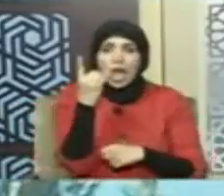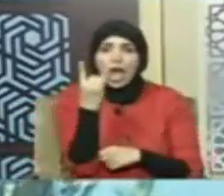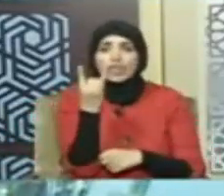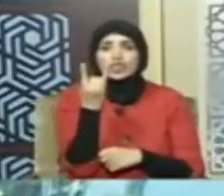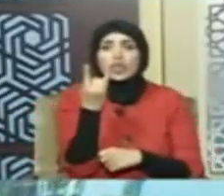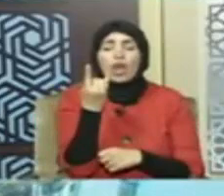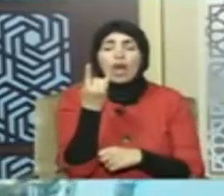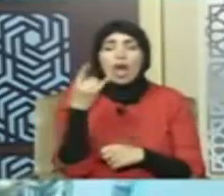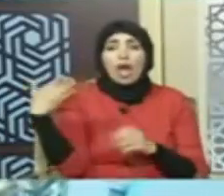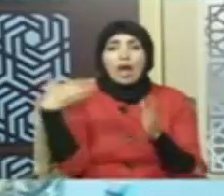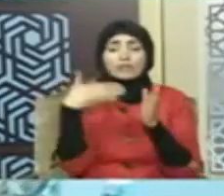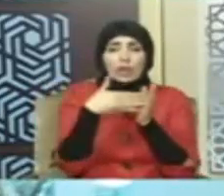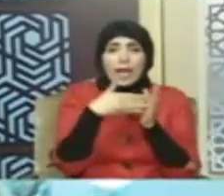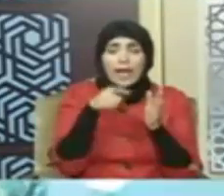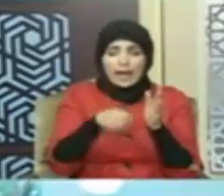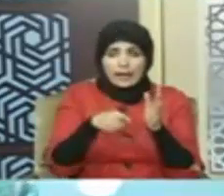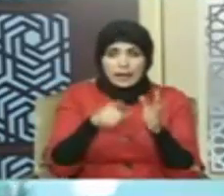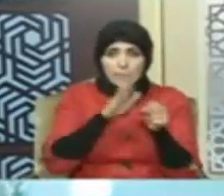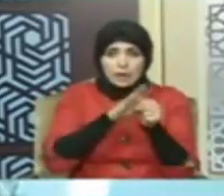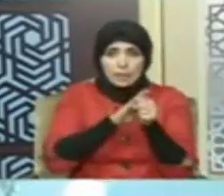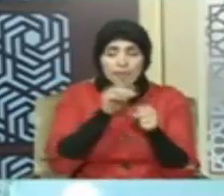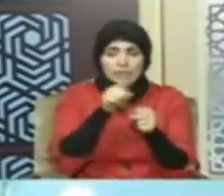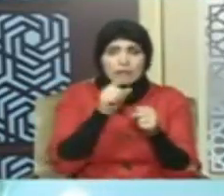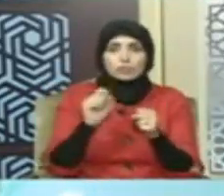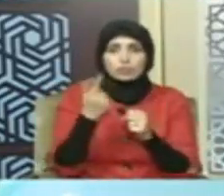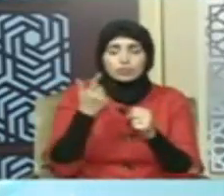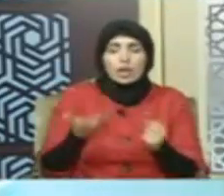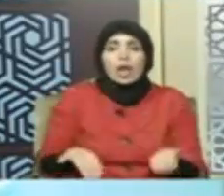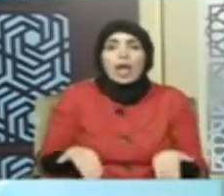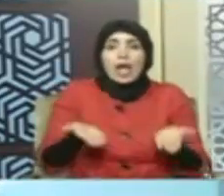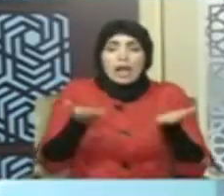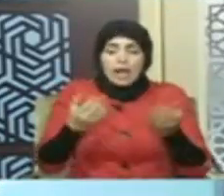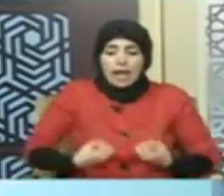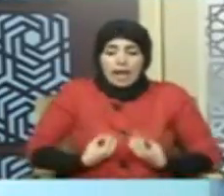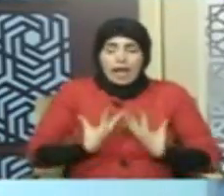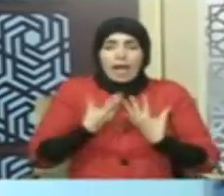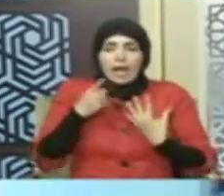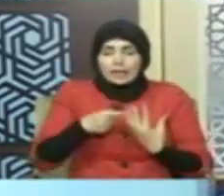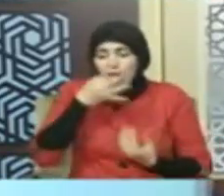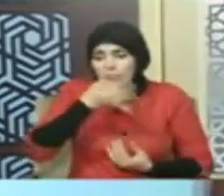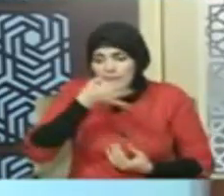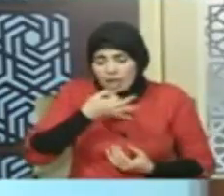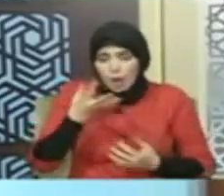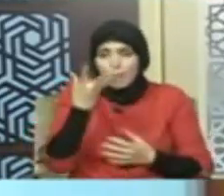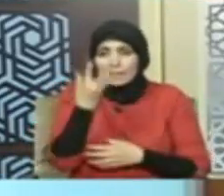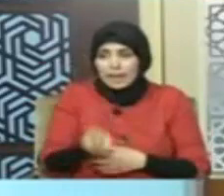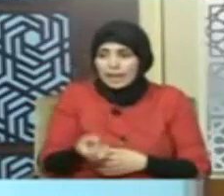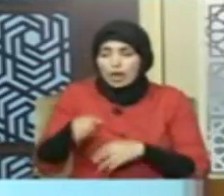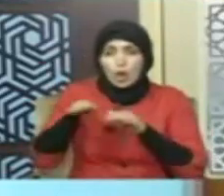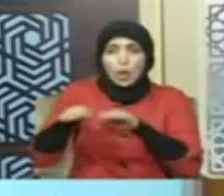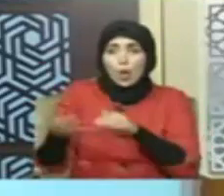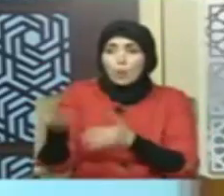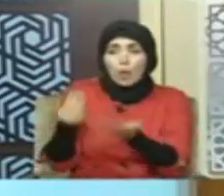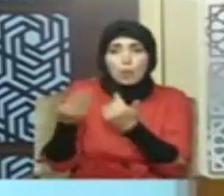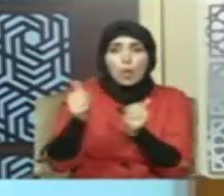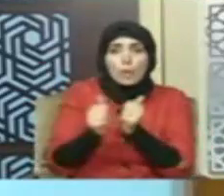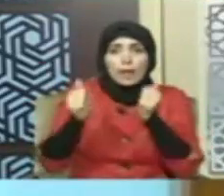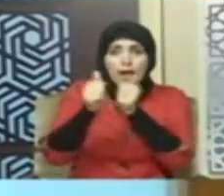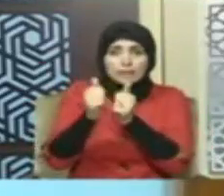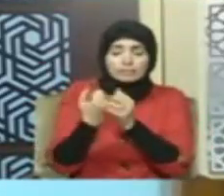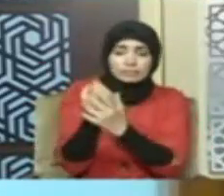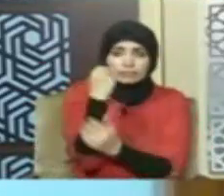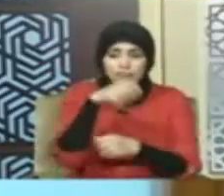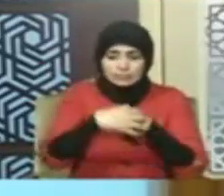ليله، أحياه بالقيام والذكر وتلاوة القرآن، وأيقظ أهله وشد